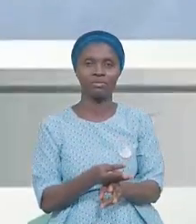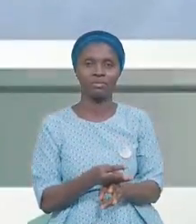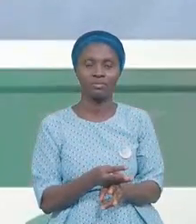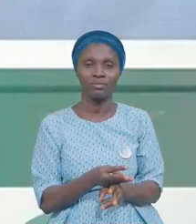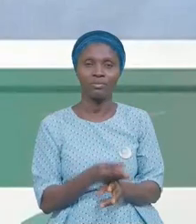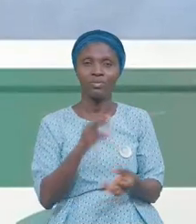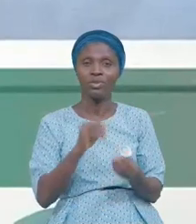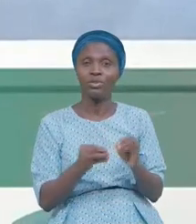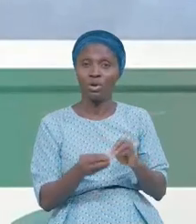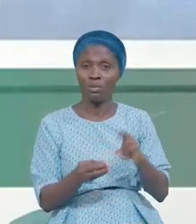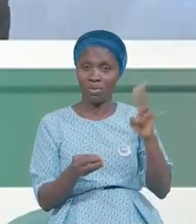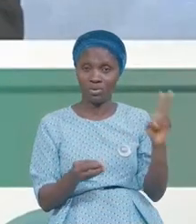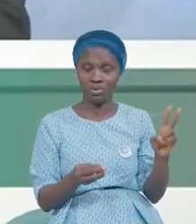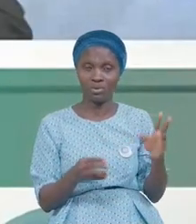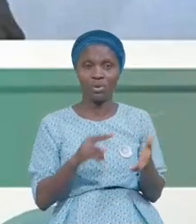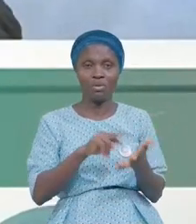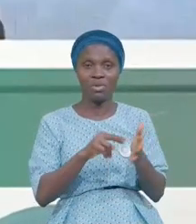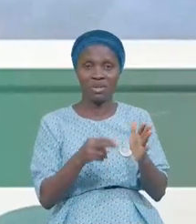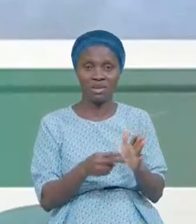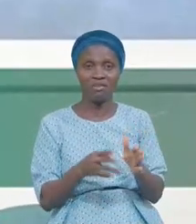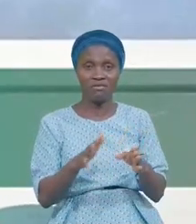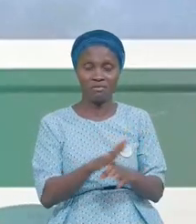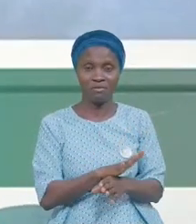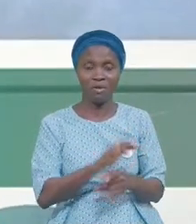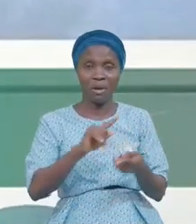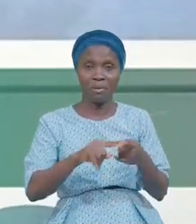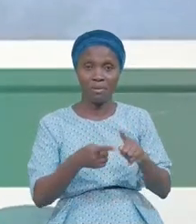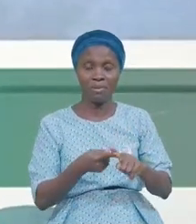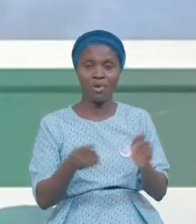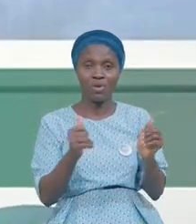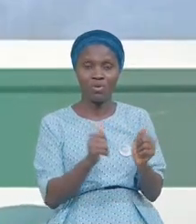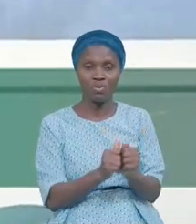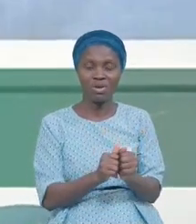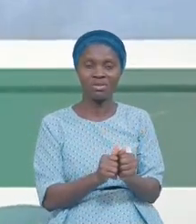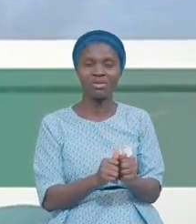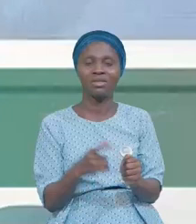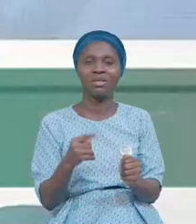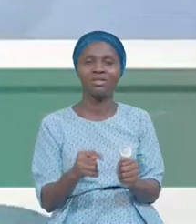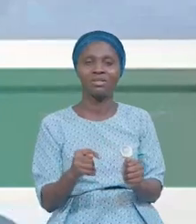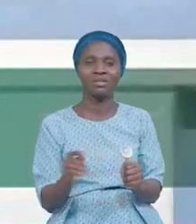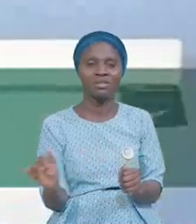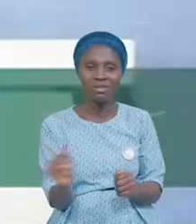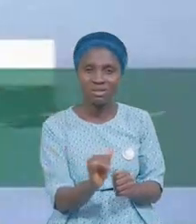significatif avec le même motif,